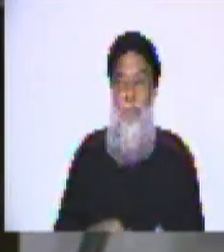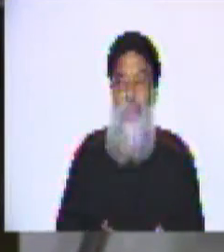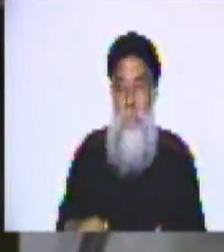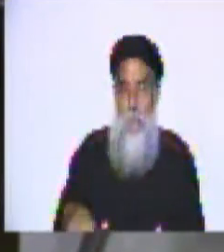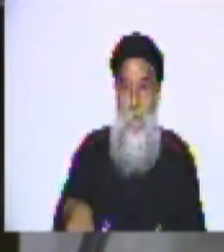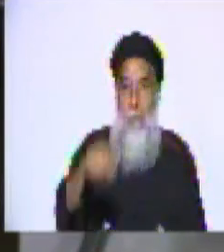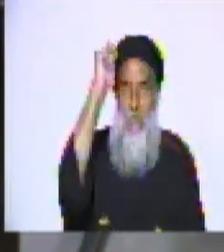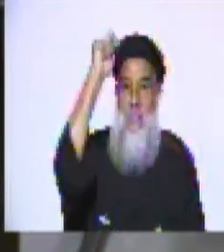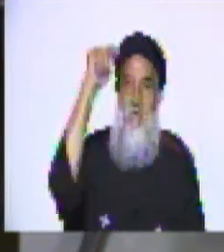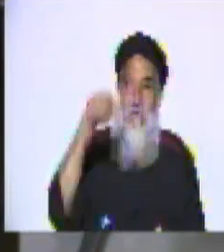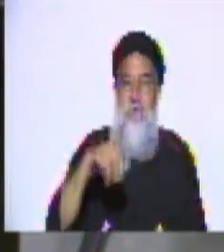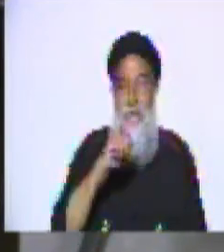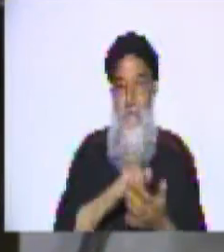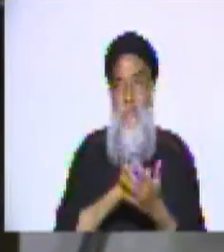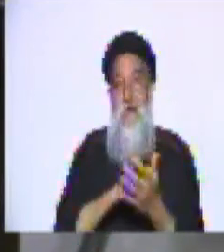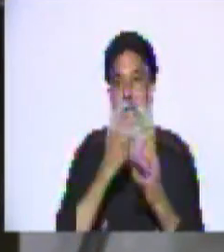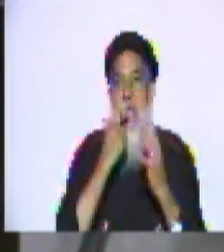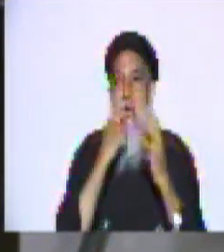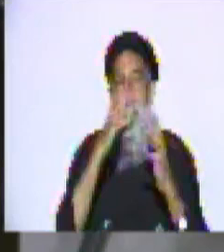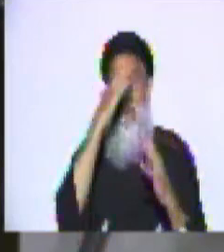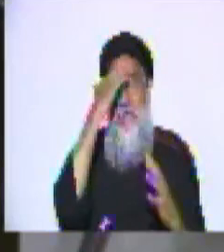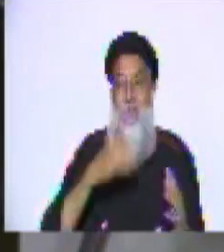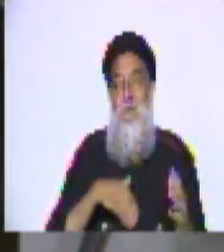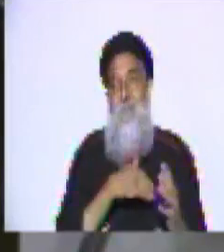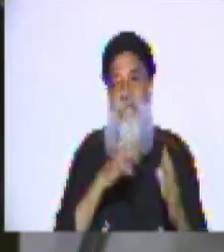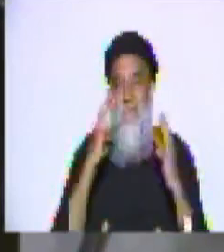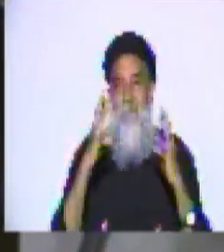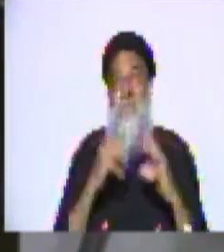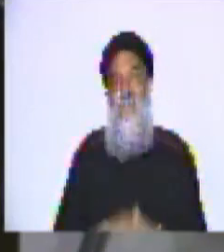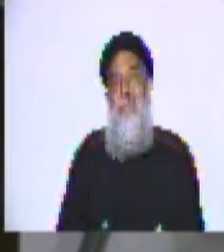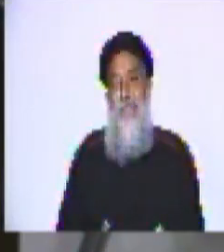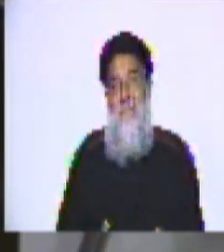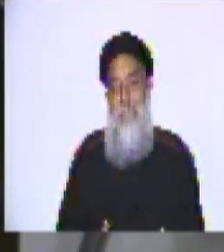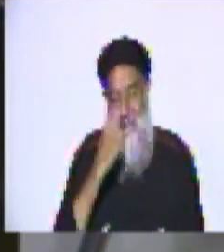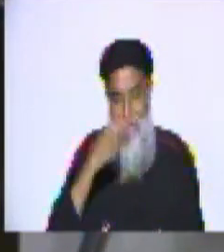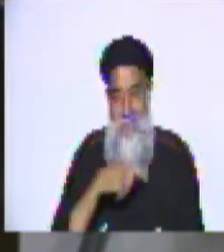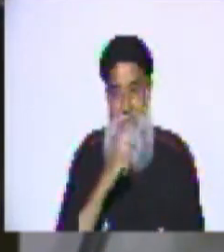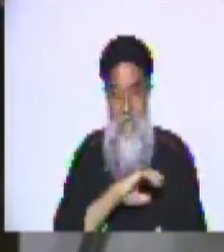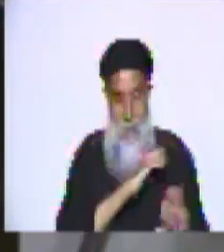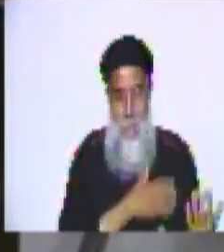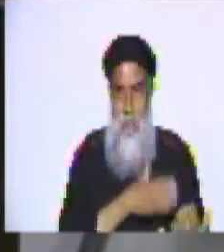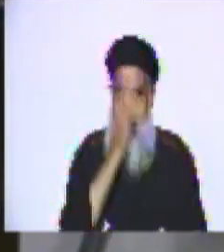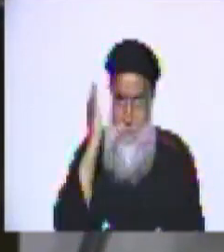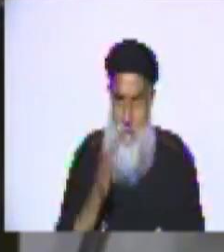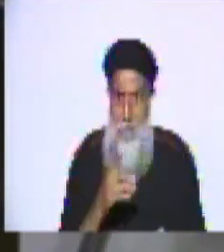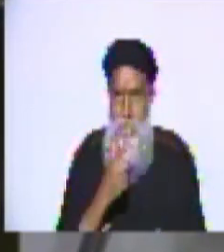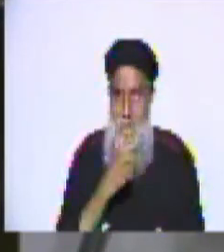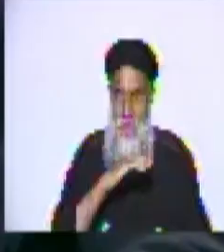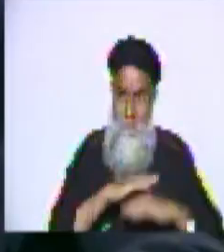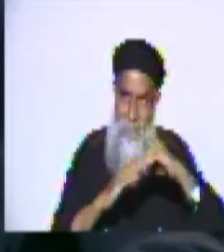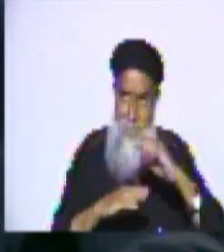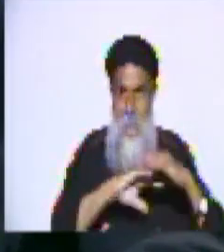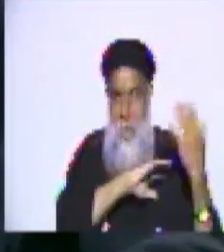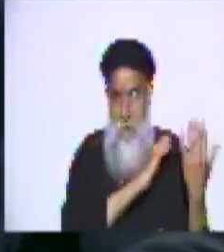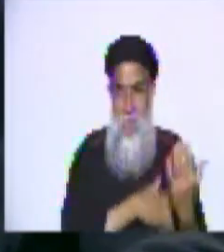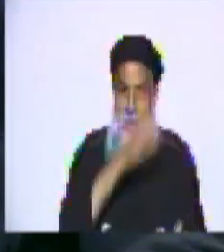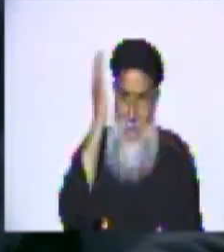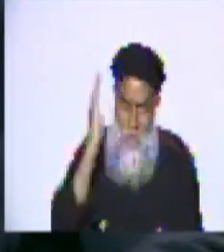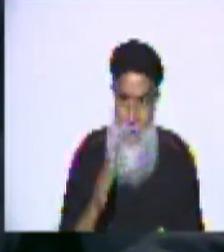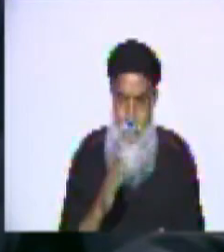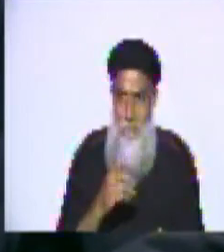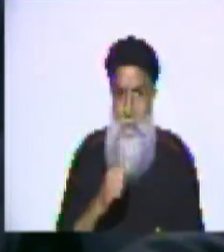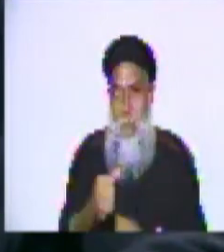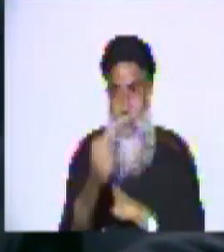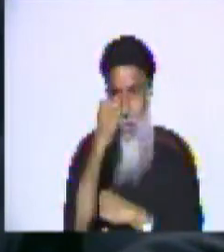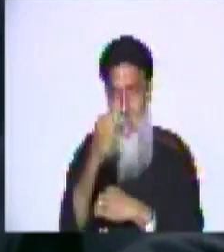بطرس وعلى هذه الصخرة أبني كنيستي. على هذا الإيمان يعني. صخرة الإيمان. أيوه.